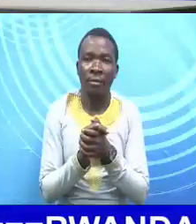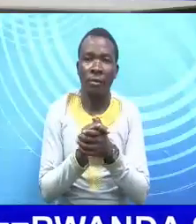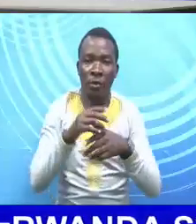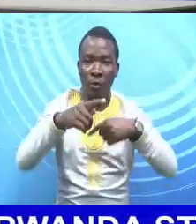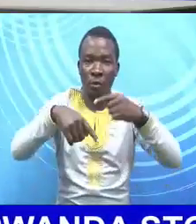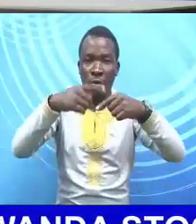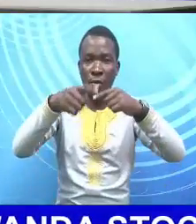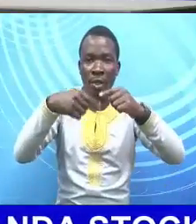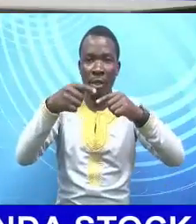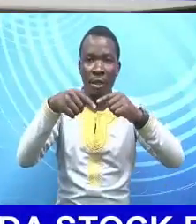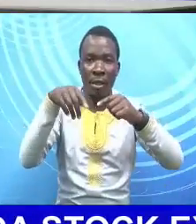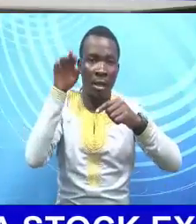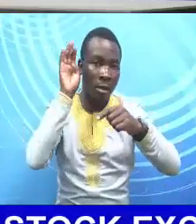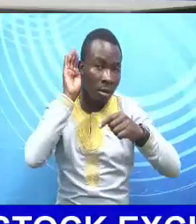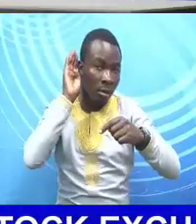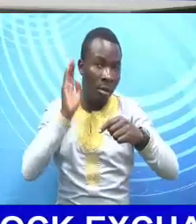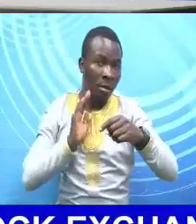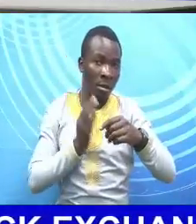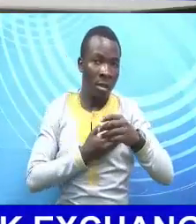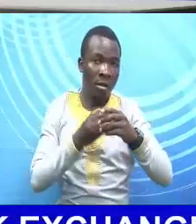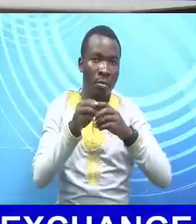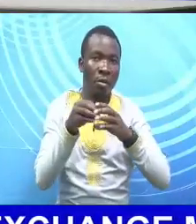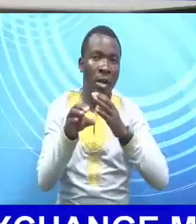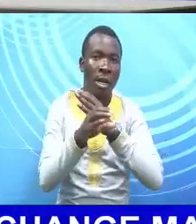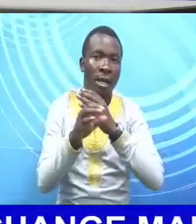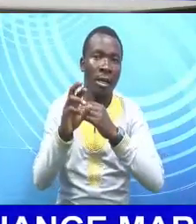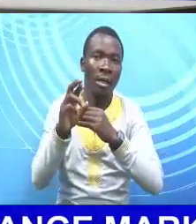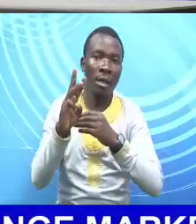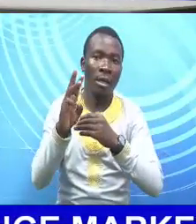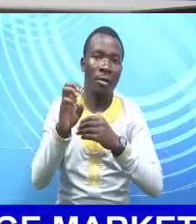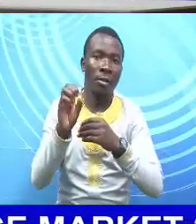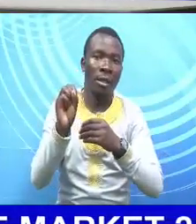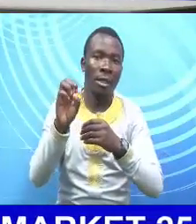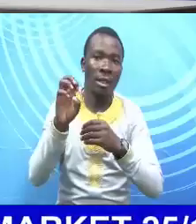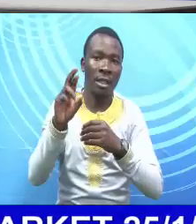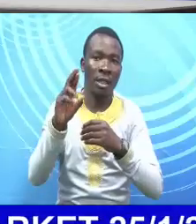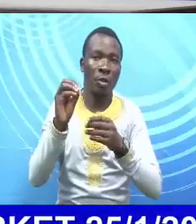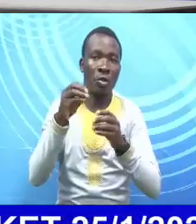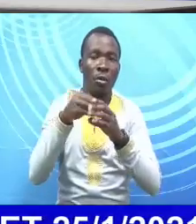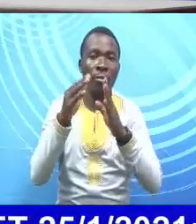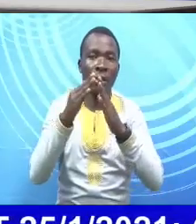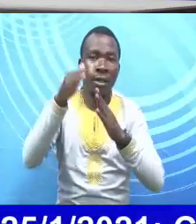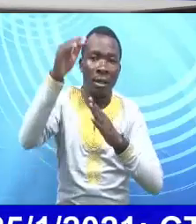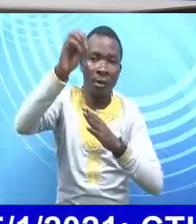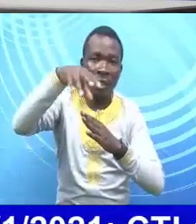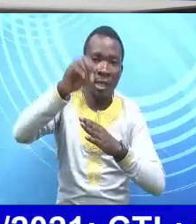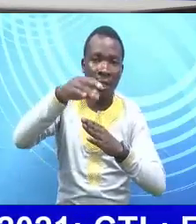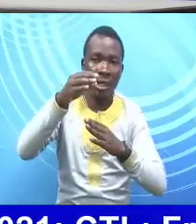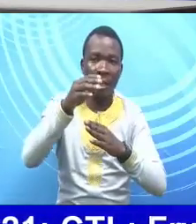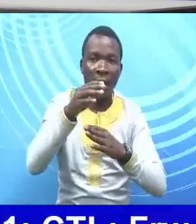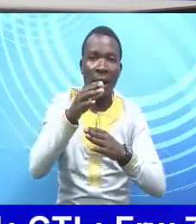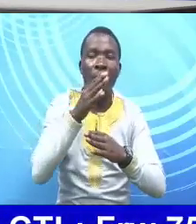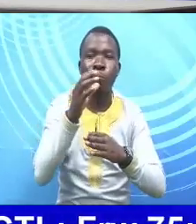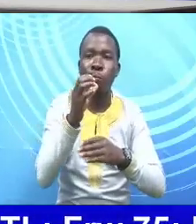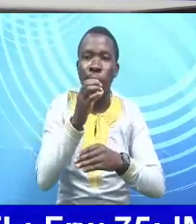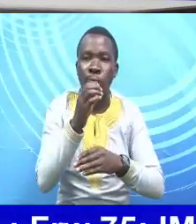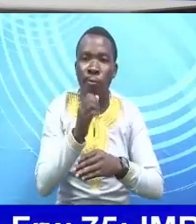Tukomeza n'amakuru yacu. Mu kagari ka Rwesero ni murenge wa Kigali mu karere ka Nyarugenge ni mu mujyi wa Kigali, hari abakecuru babiri ndetse n'umugabo